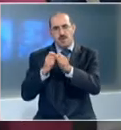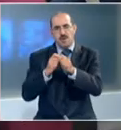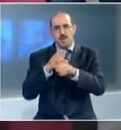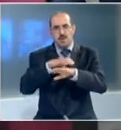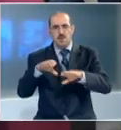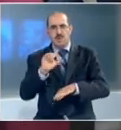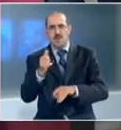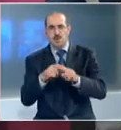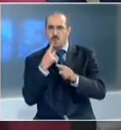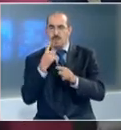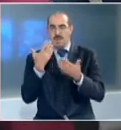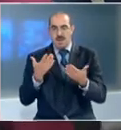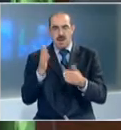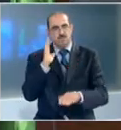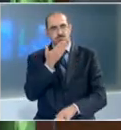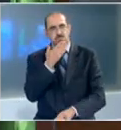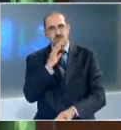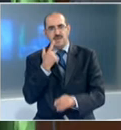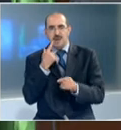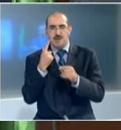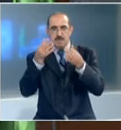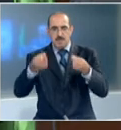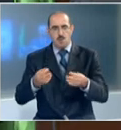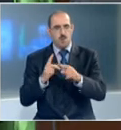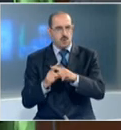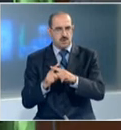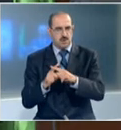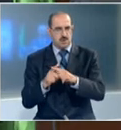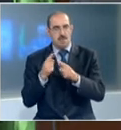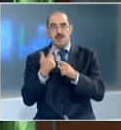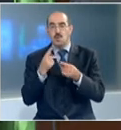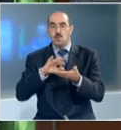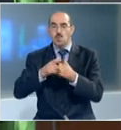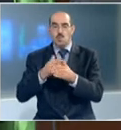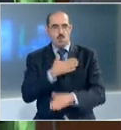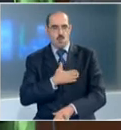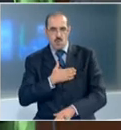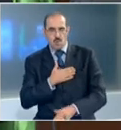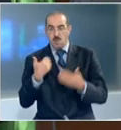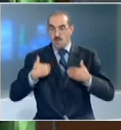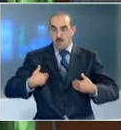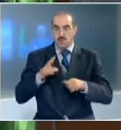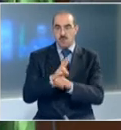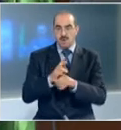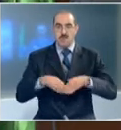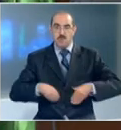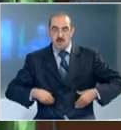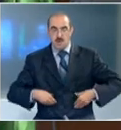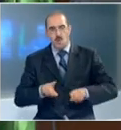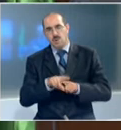المصغر. والحمد لله اليوم وصلنا إلى نتائج ترضي أعوان الحرس البلدي إن شاء